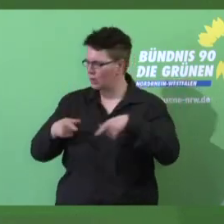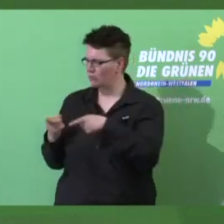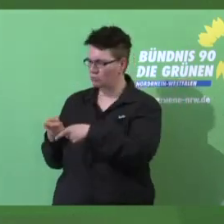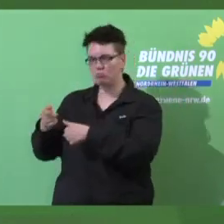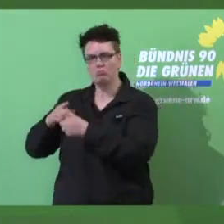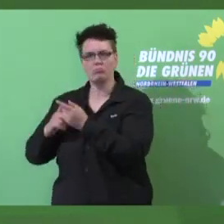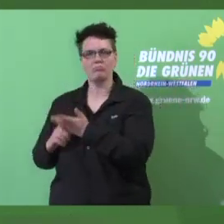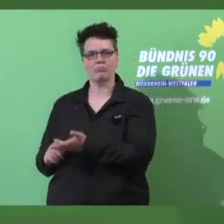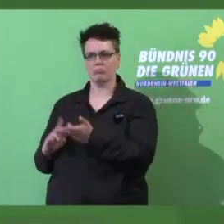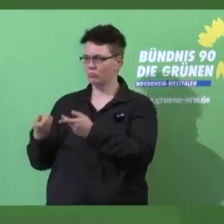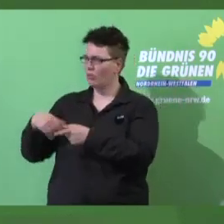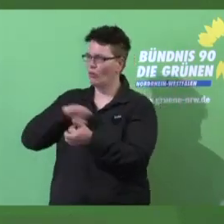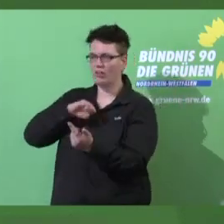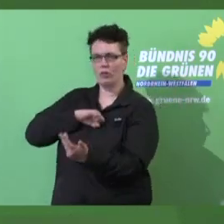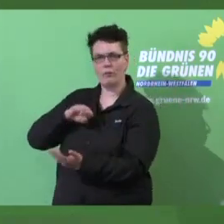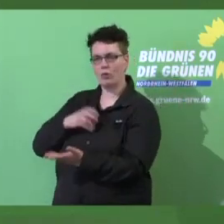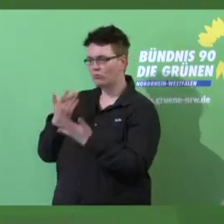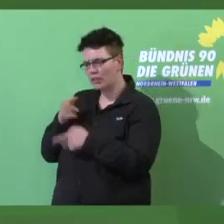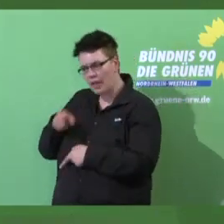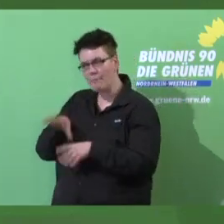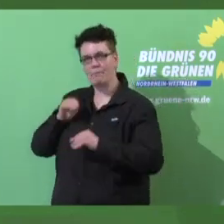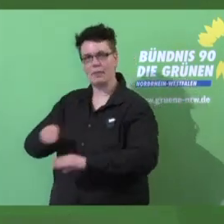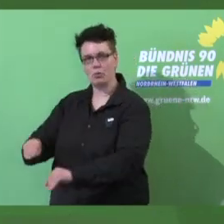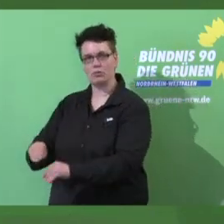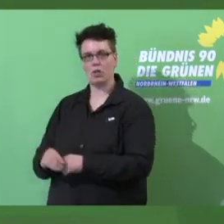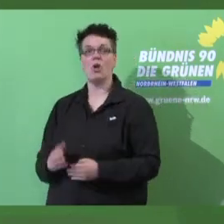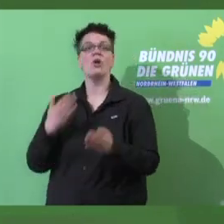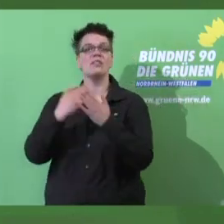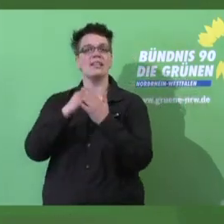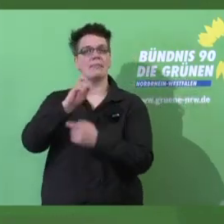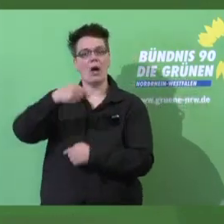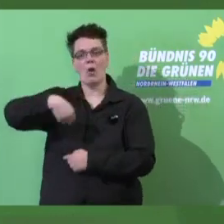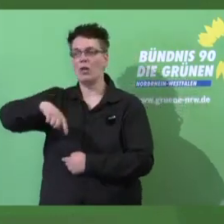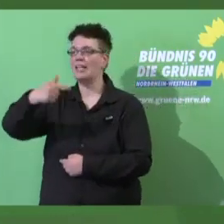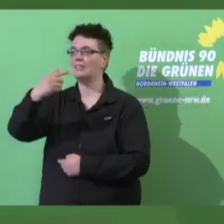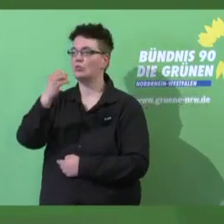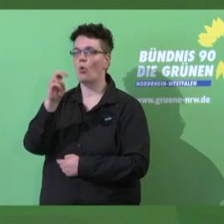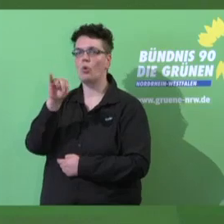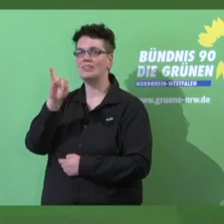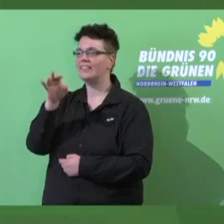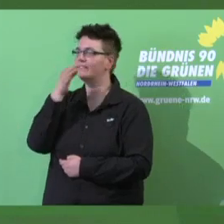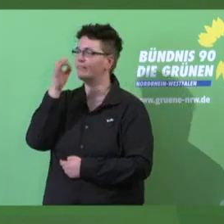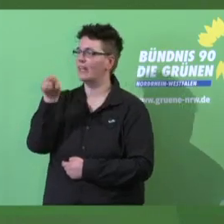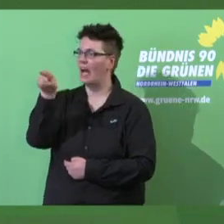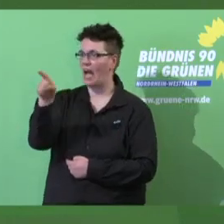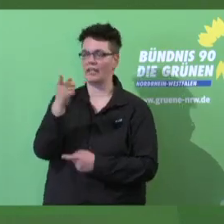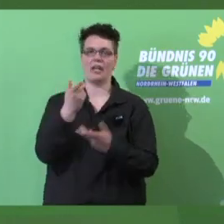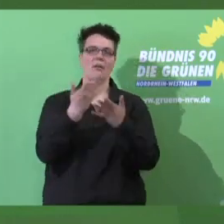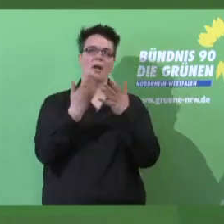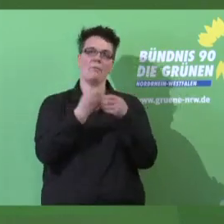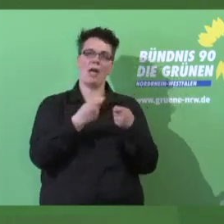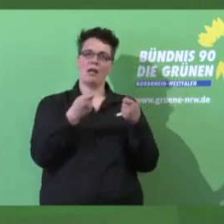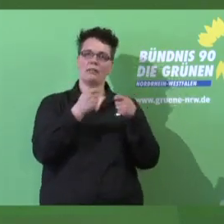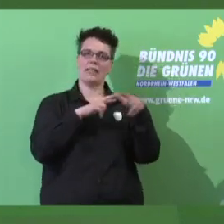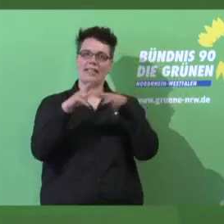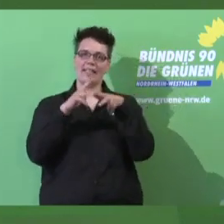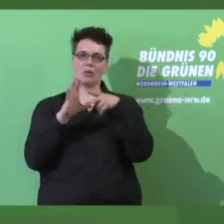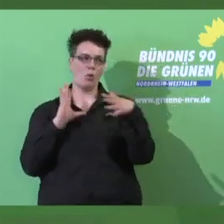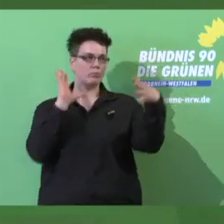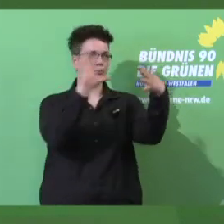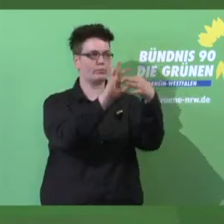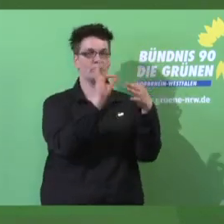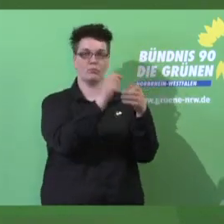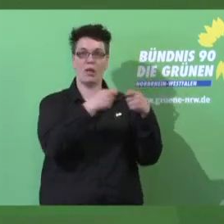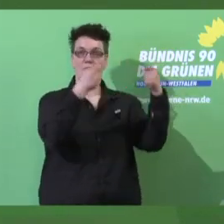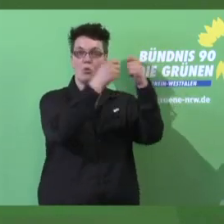die Bundesregierung, ist auch eine Frage an Toni, gleich bei der Frage grüne Regierungsbeteiligung auf Bundesebene, wollen wir